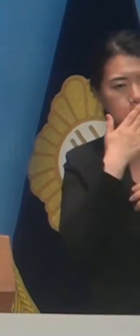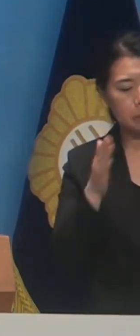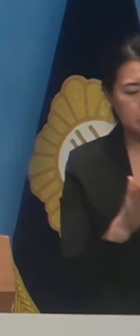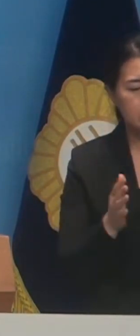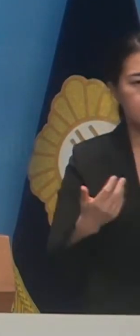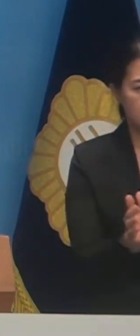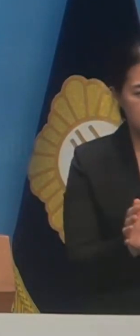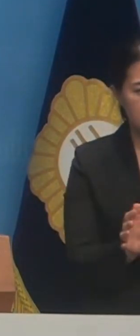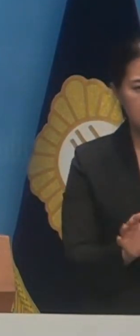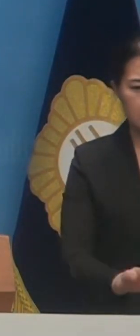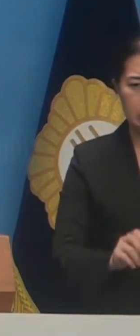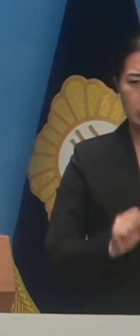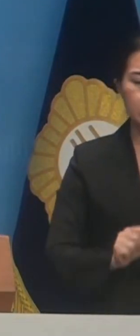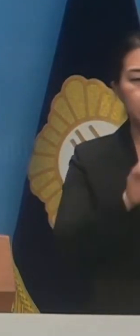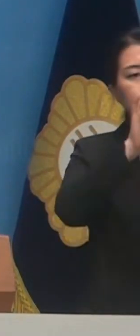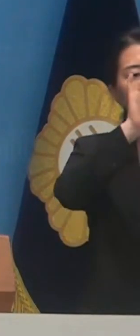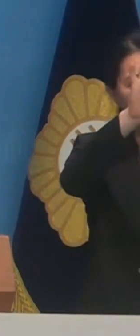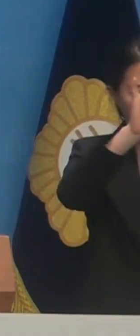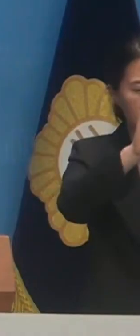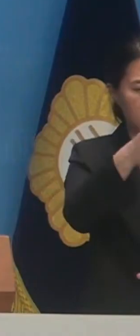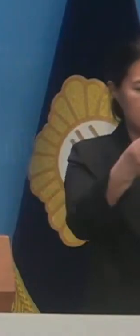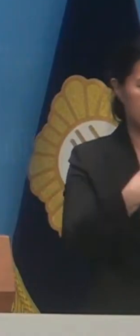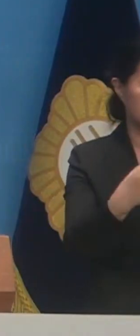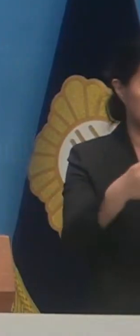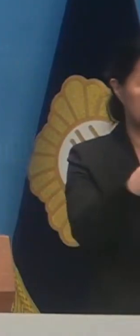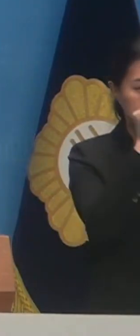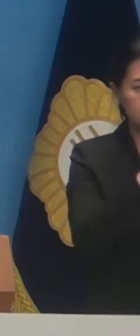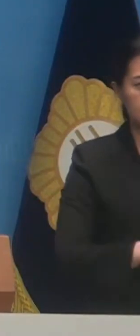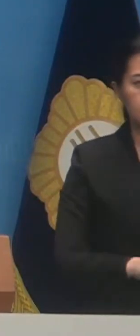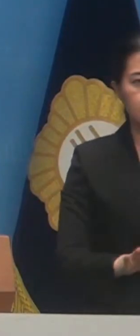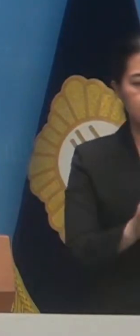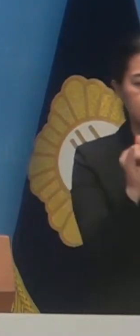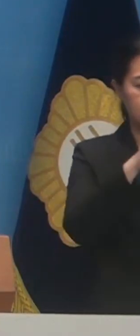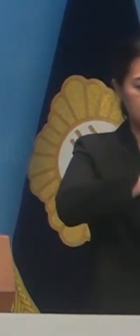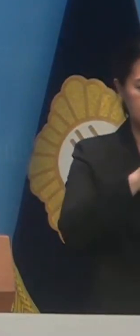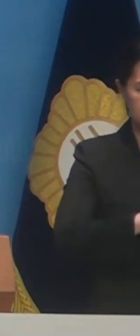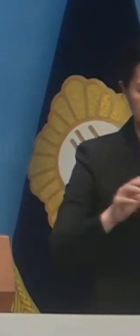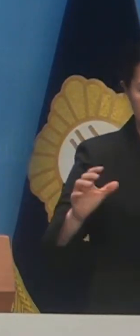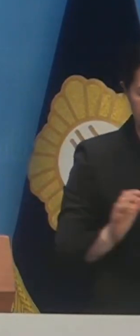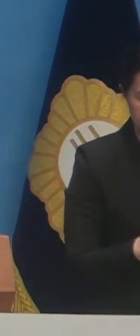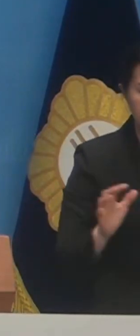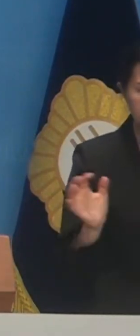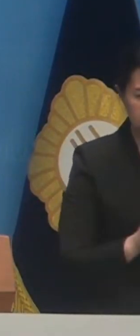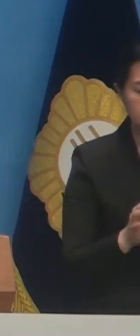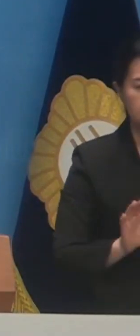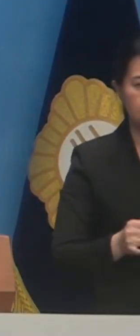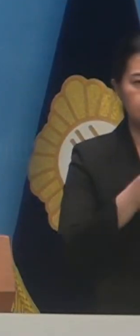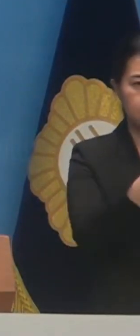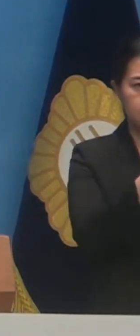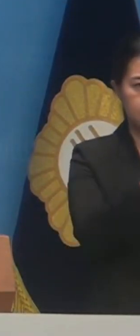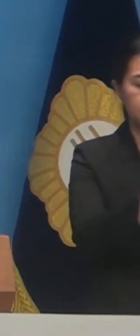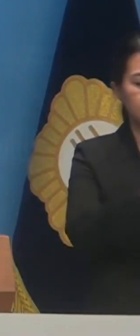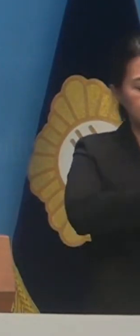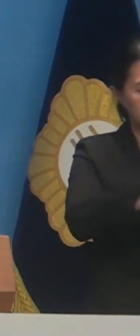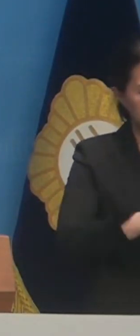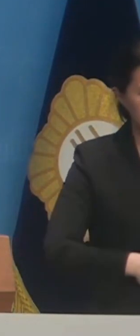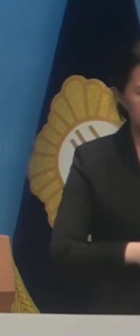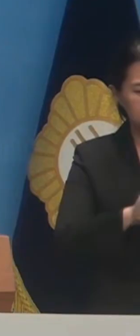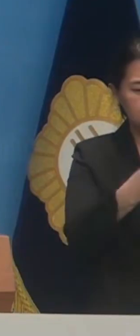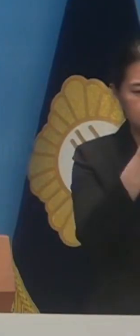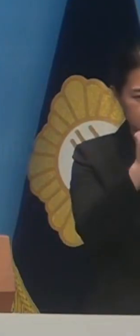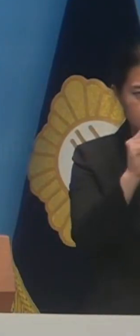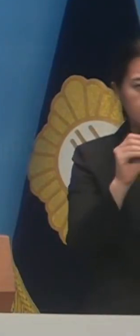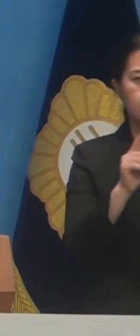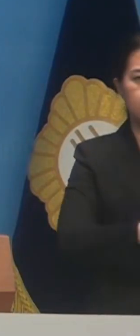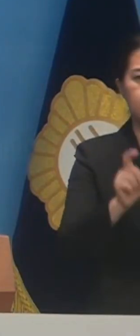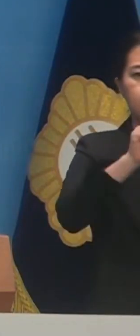이상 대한민국에 존재할 가치가 없다고 말씀하고 계십니다. 이런 시민들의 마음을 모아서 반드시 이번 서명을 100만을